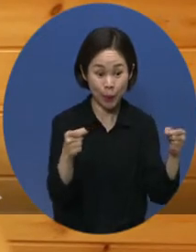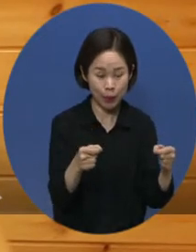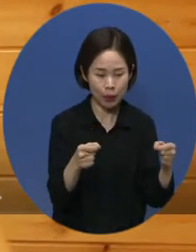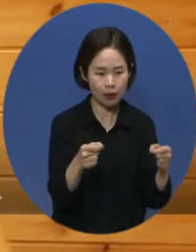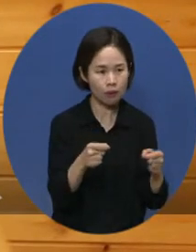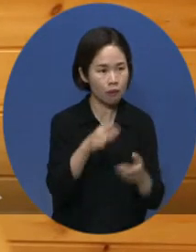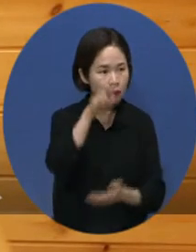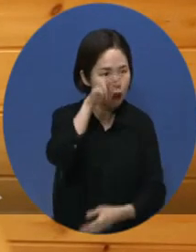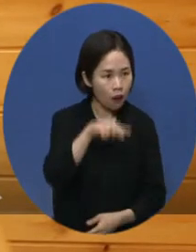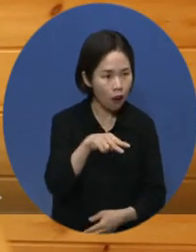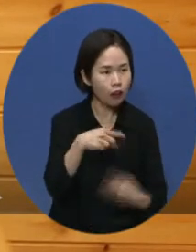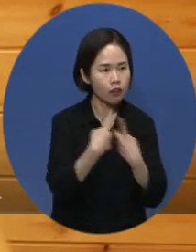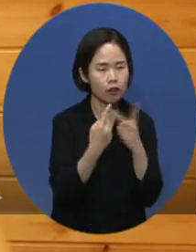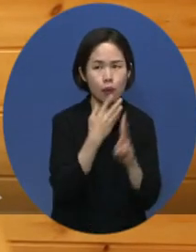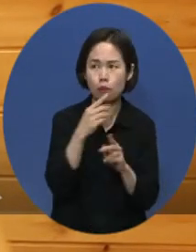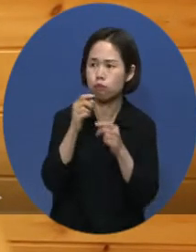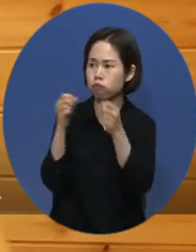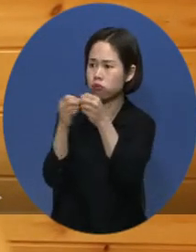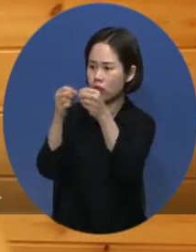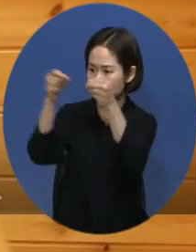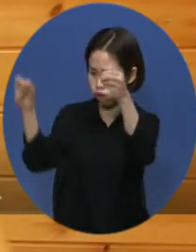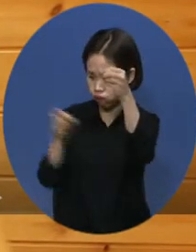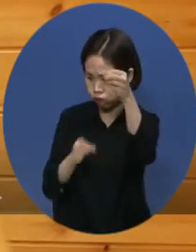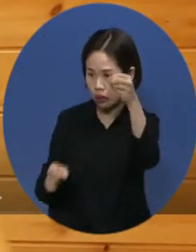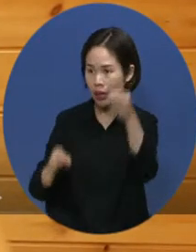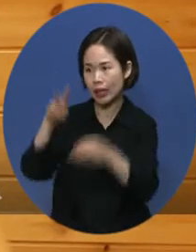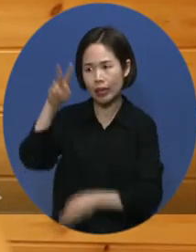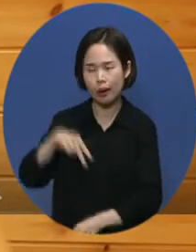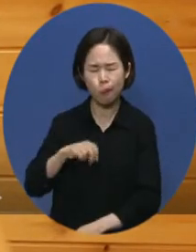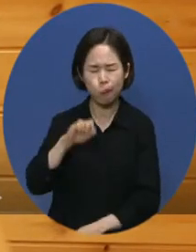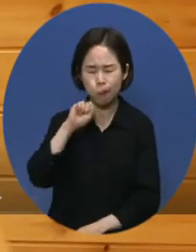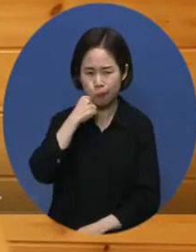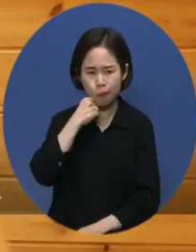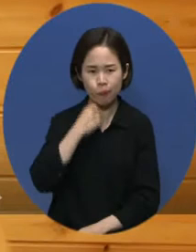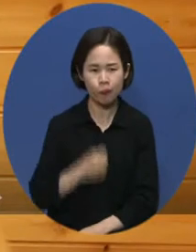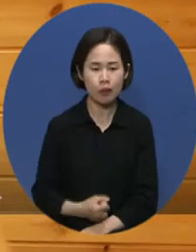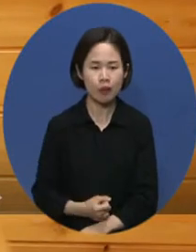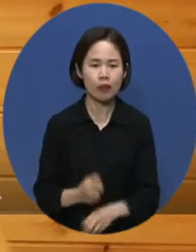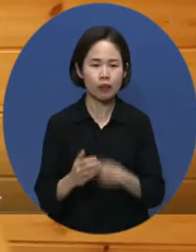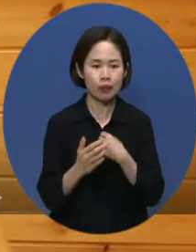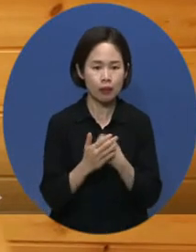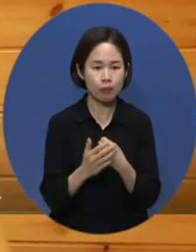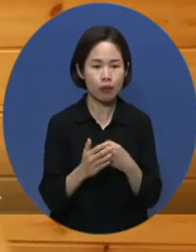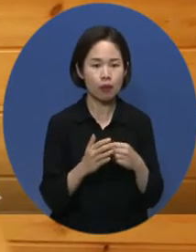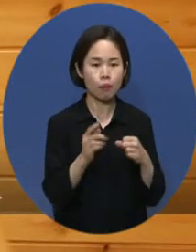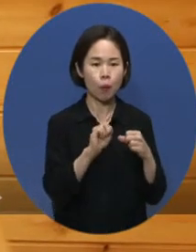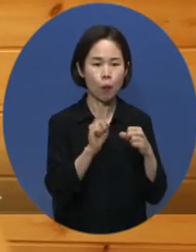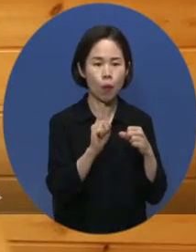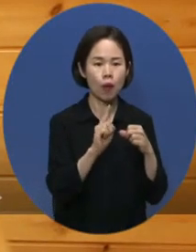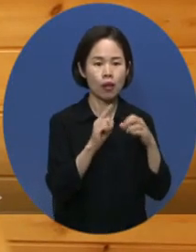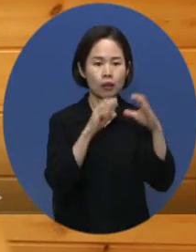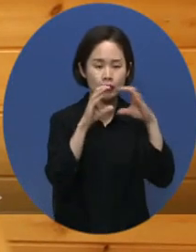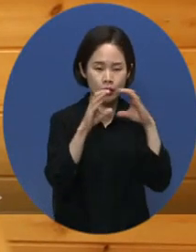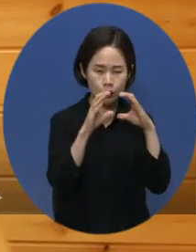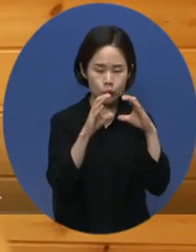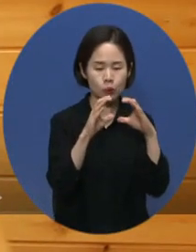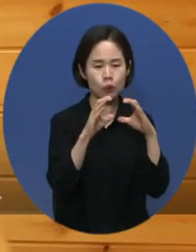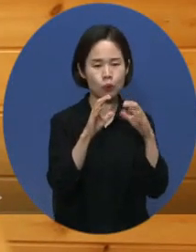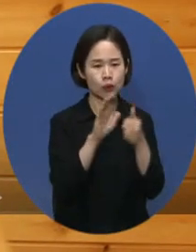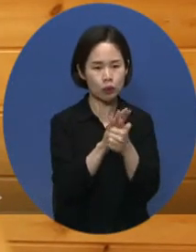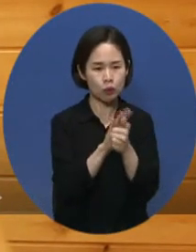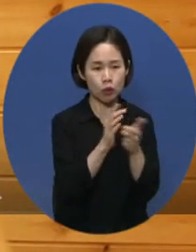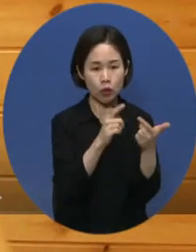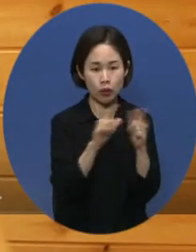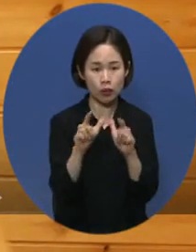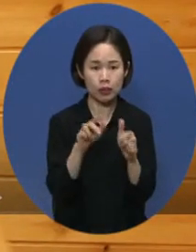때문에 실제로 대체 자료가 굉장히 필요합니다. 예를 들면 의사소통의 지원이라든지 표현의 자유라든지 정보 접근의 다양한